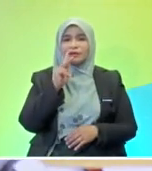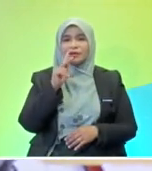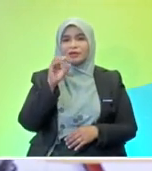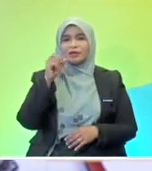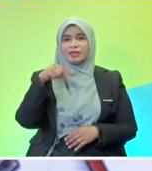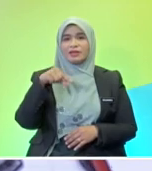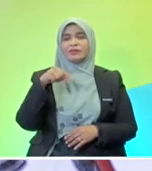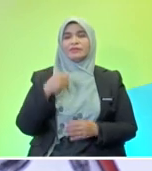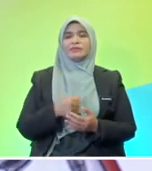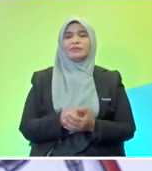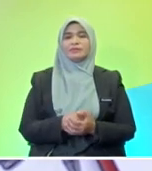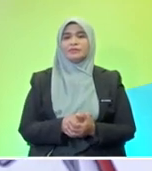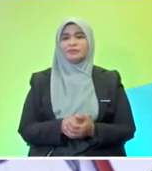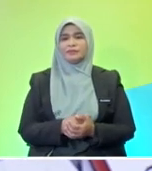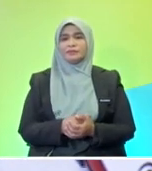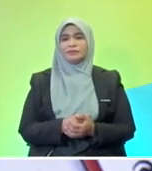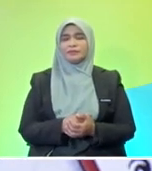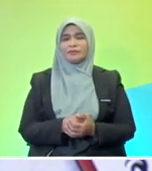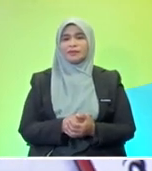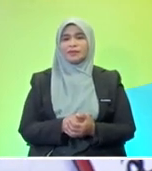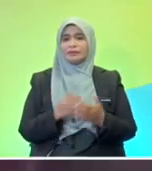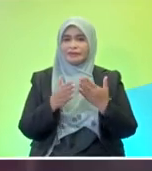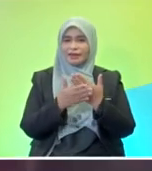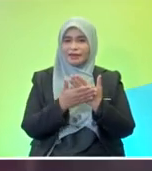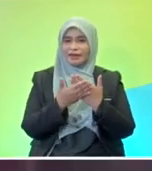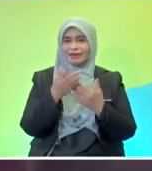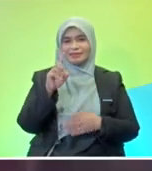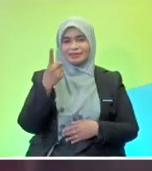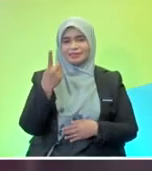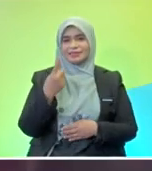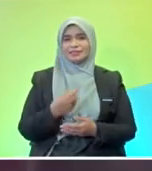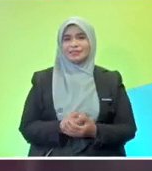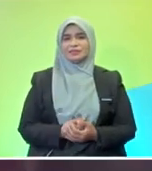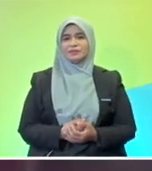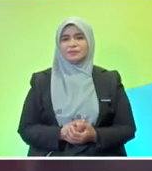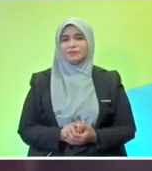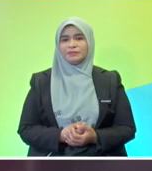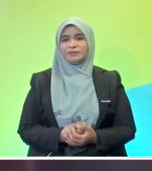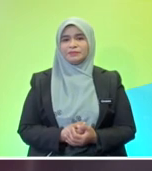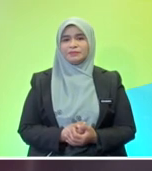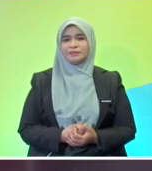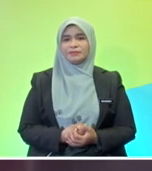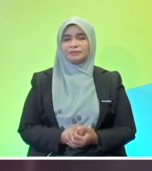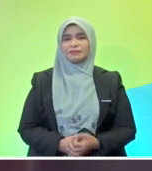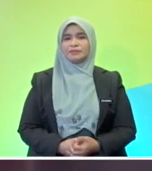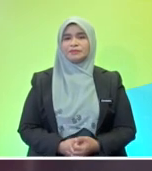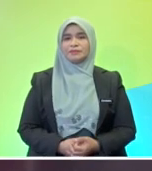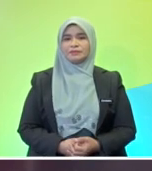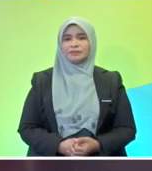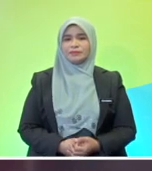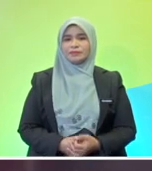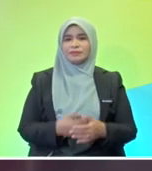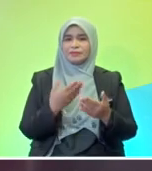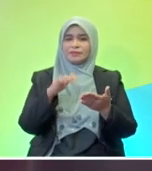Ya. Okey. Macam ni je. Senang je kan? Okey. Macam ni je. Okey. Kemudian